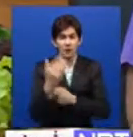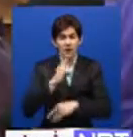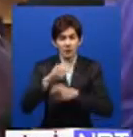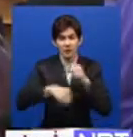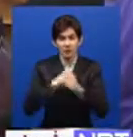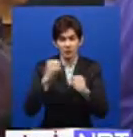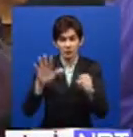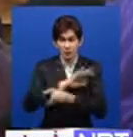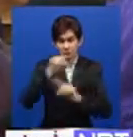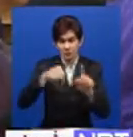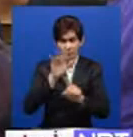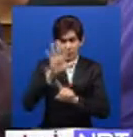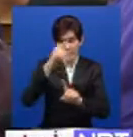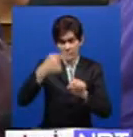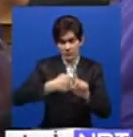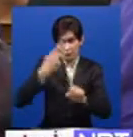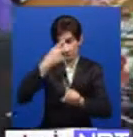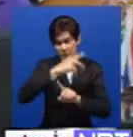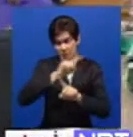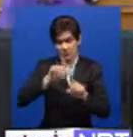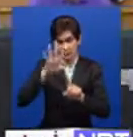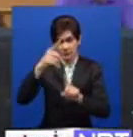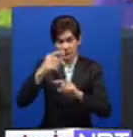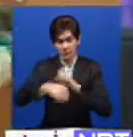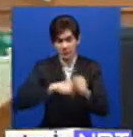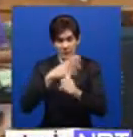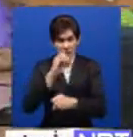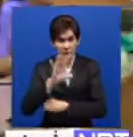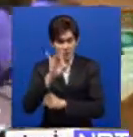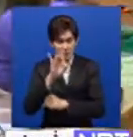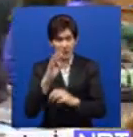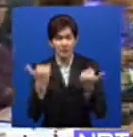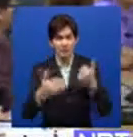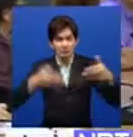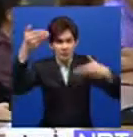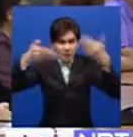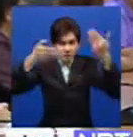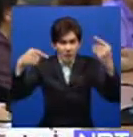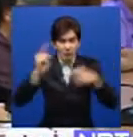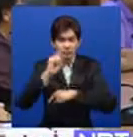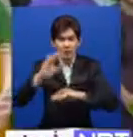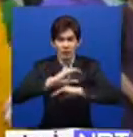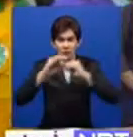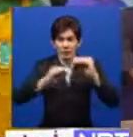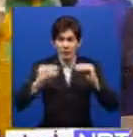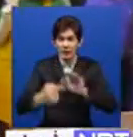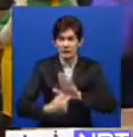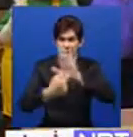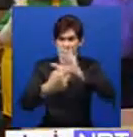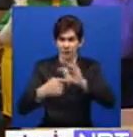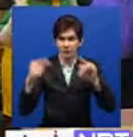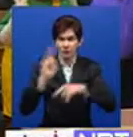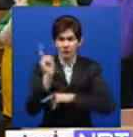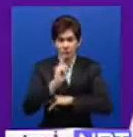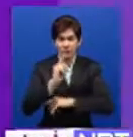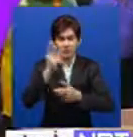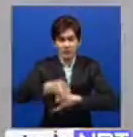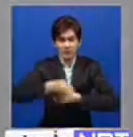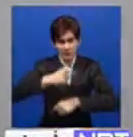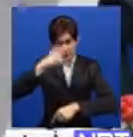ายุครบ5รอบ2เมษายน2558พร้อมจัดนิทรรศการเสนอผลงานโครงการเยาวชนเกษตรอนาคตเกษตรไทย